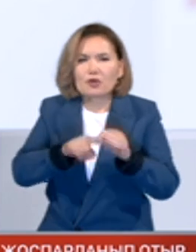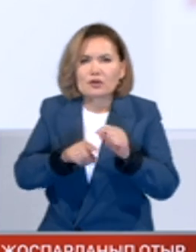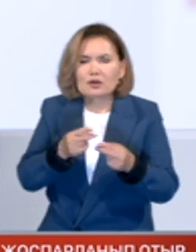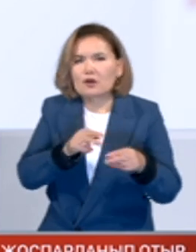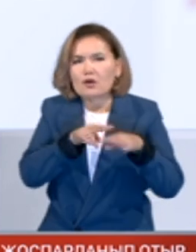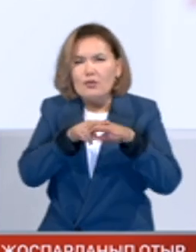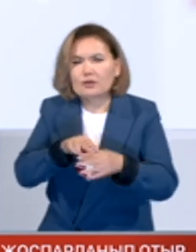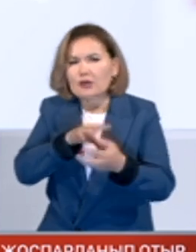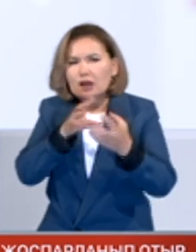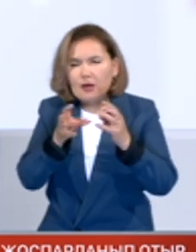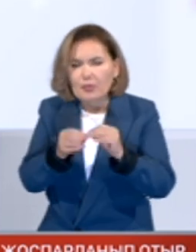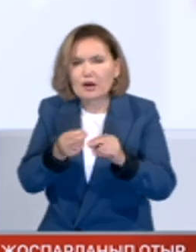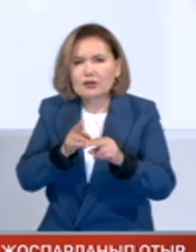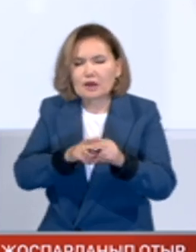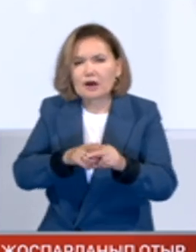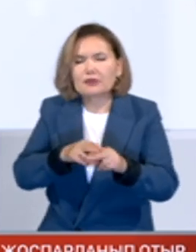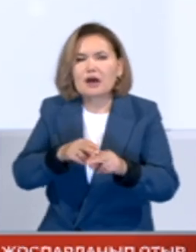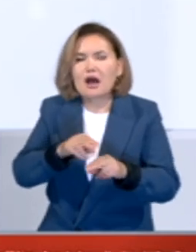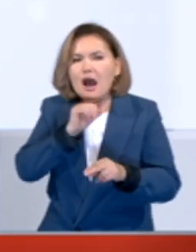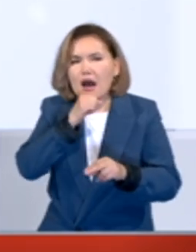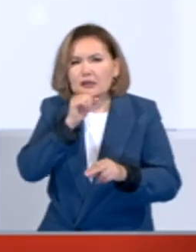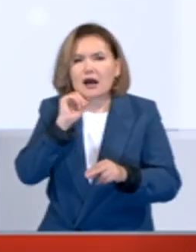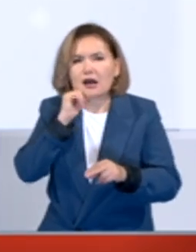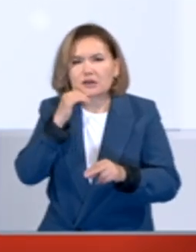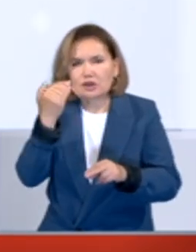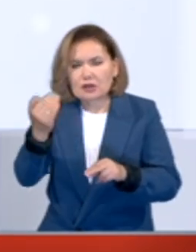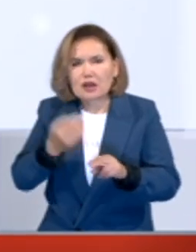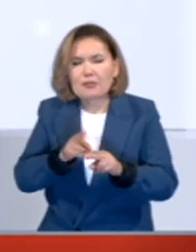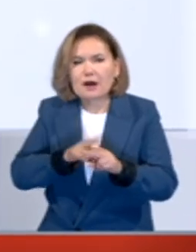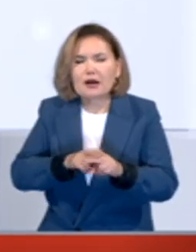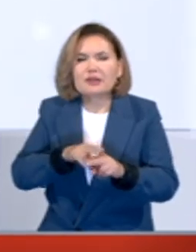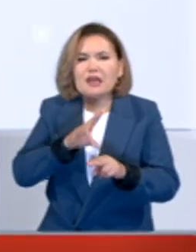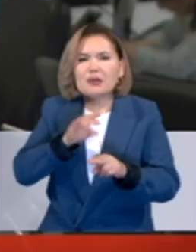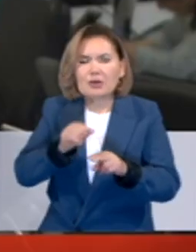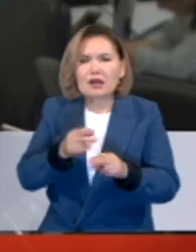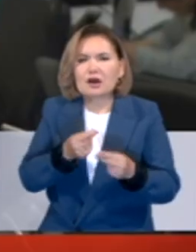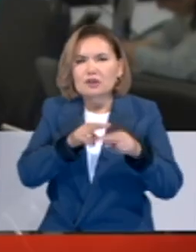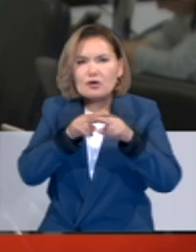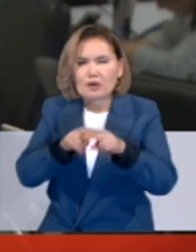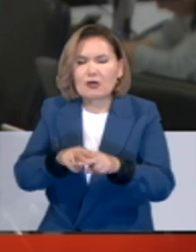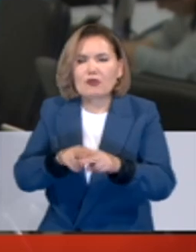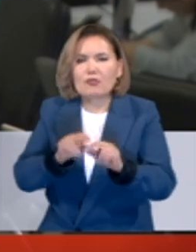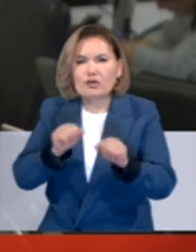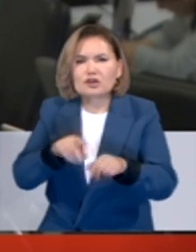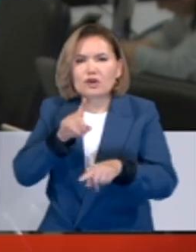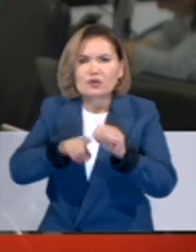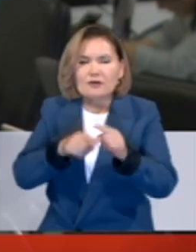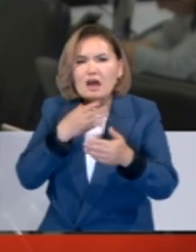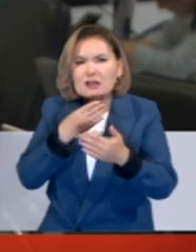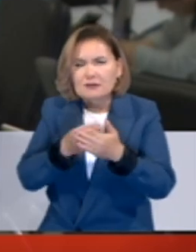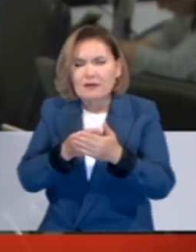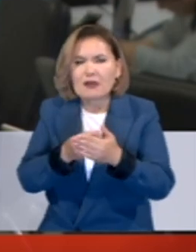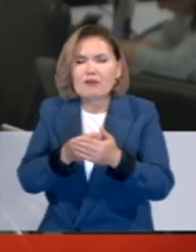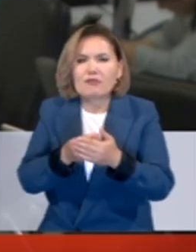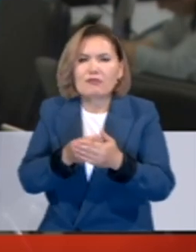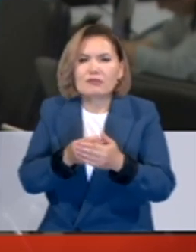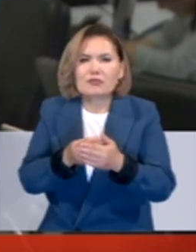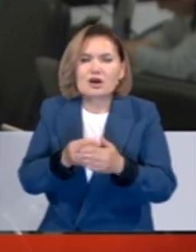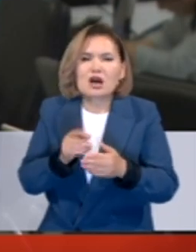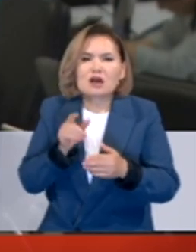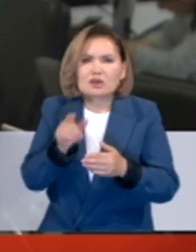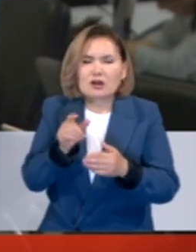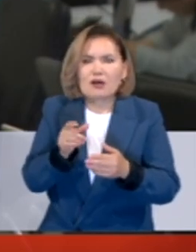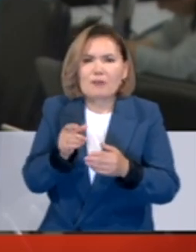және ата-анасы бөлек бауырлар, атасы мен әжесі немесе немересі аудара алады. Жолдасы өзінің жұбайына аударған болса,